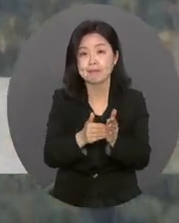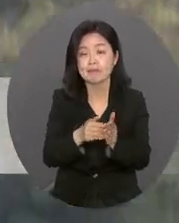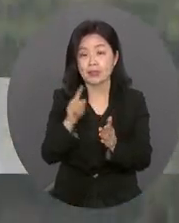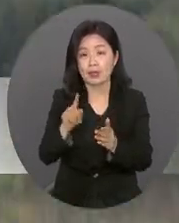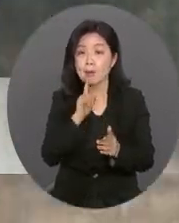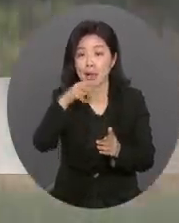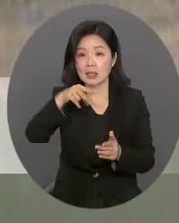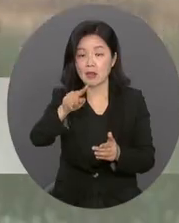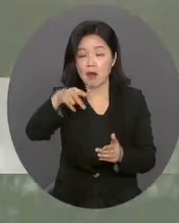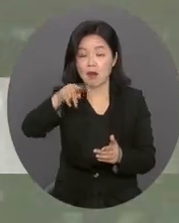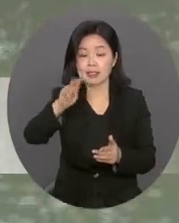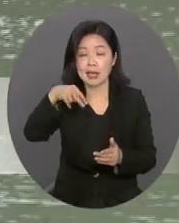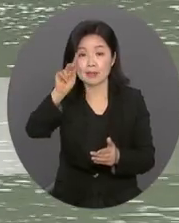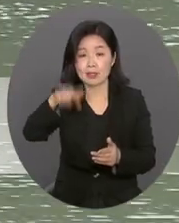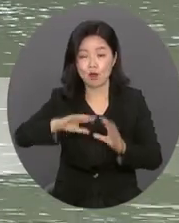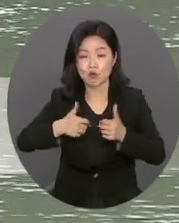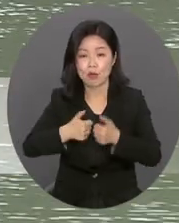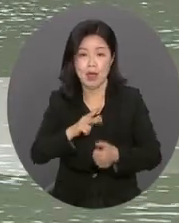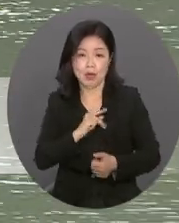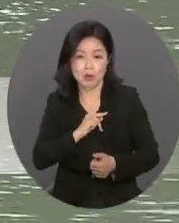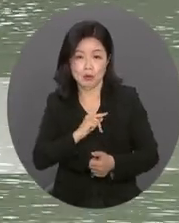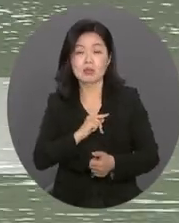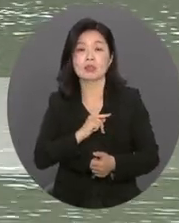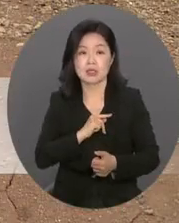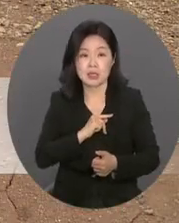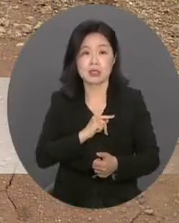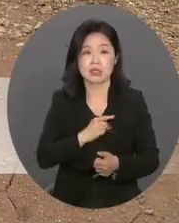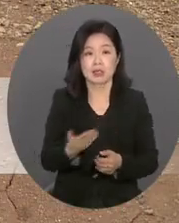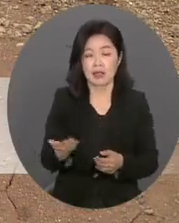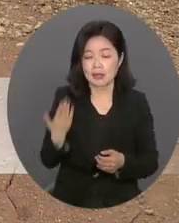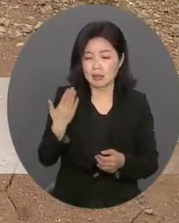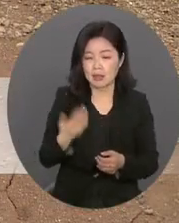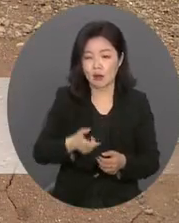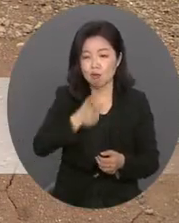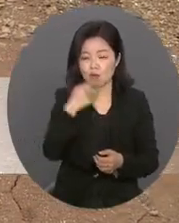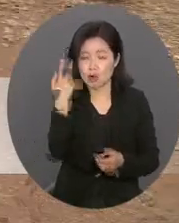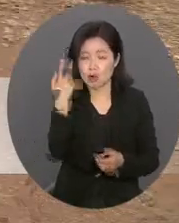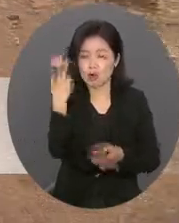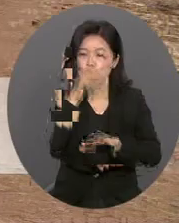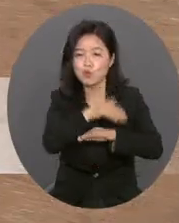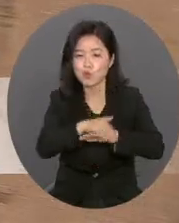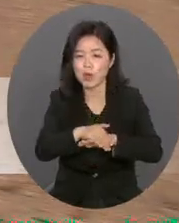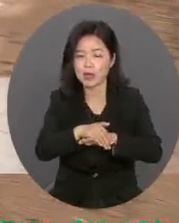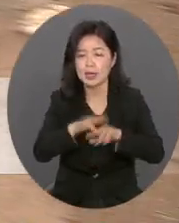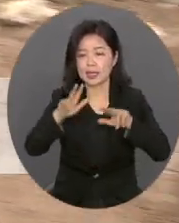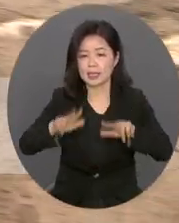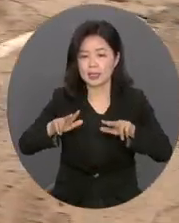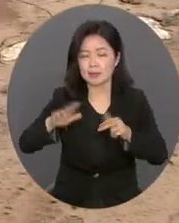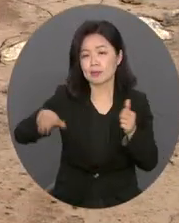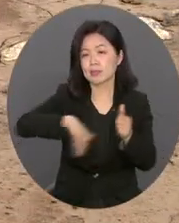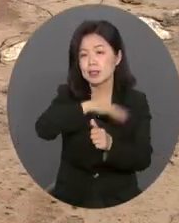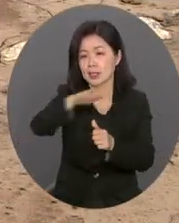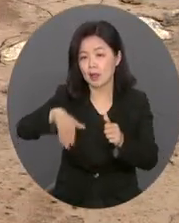발의한 서삼석 국회의원은 2013년 세웠던 물관리 계획이 지금까지 적용돼 규모 가뭄 등